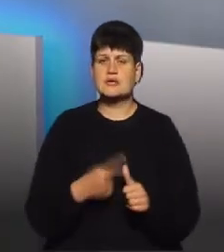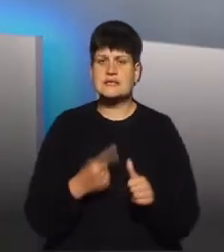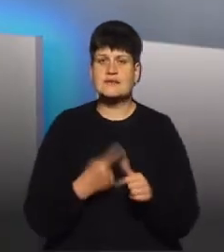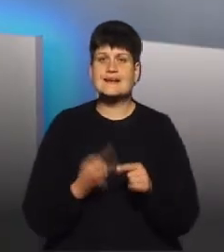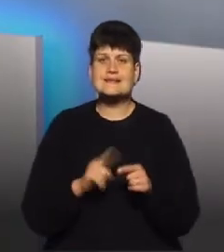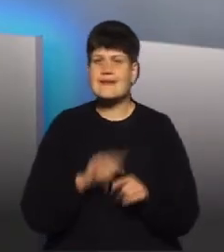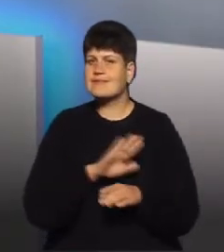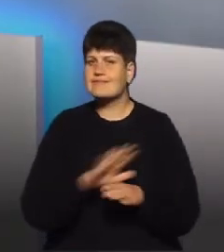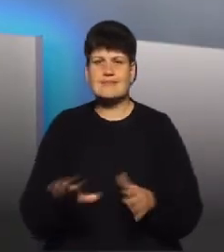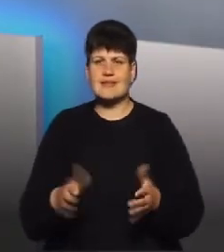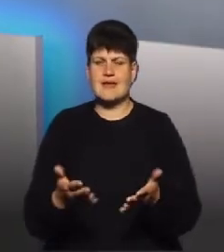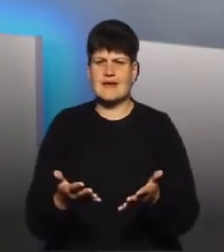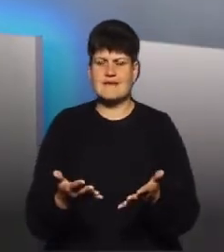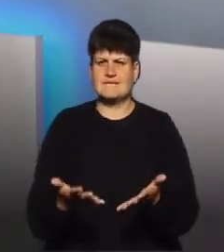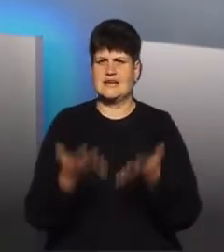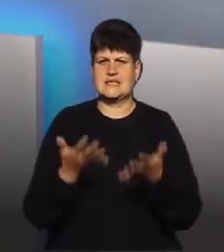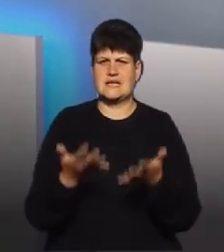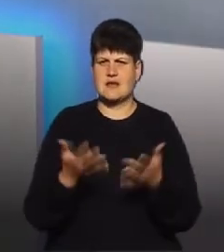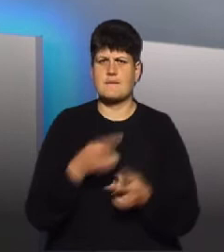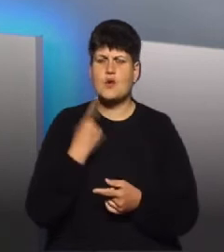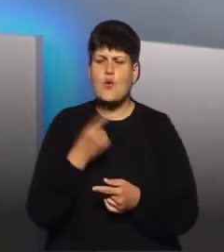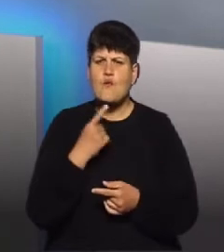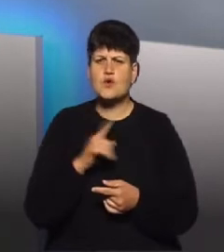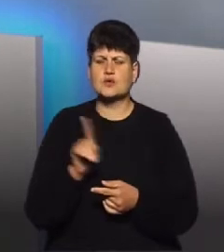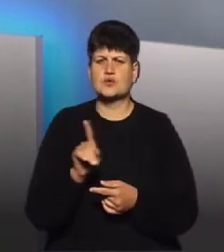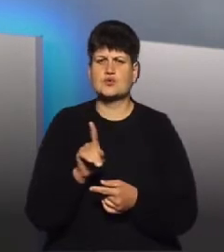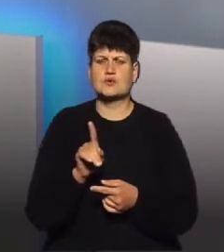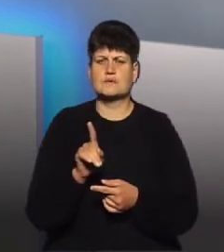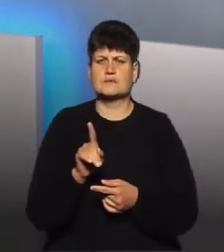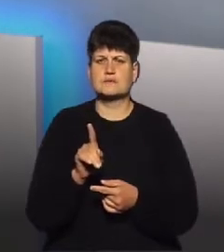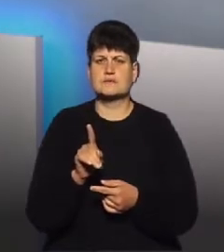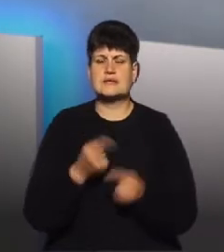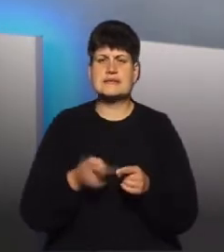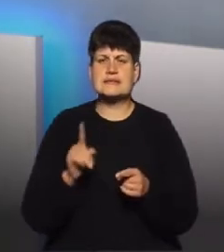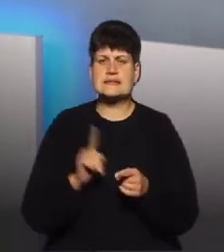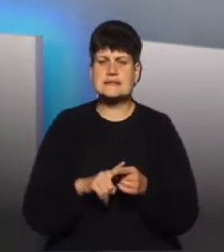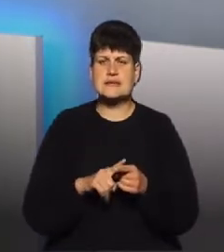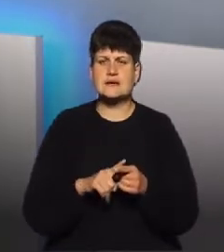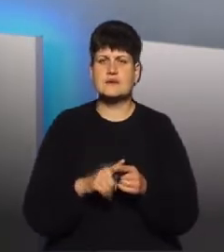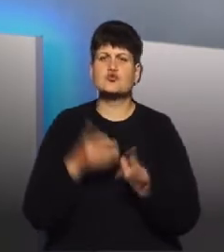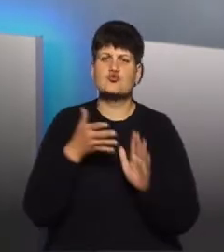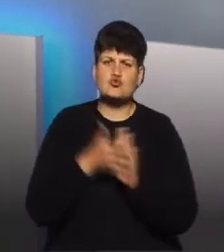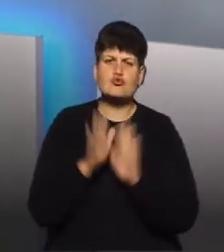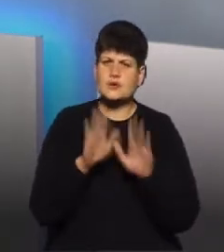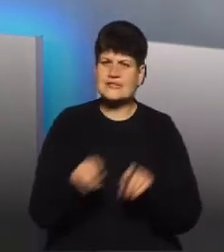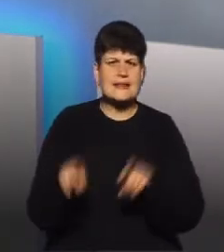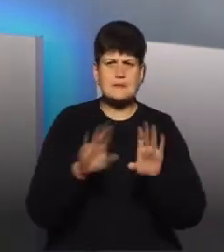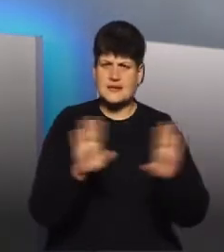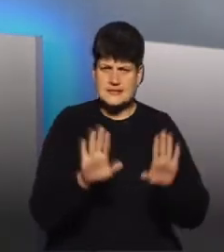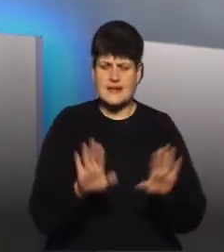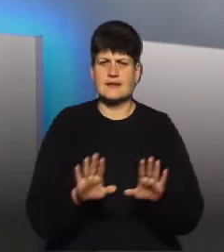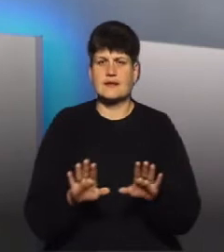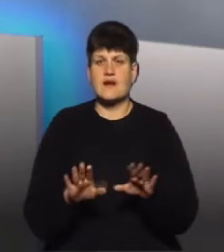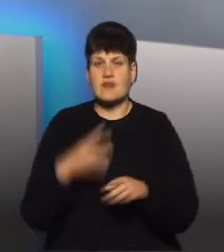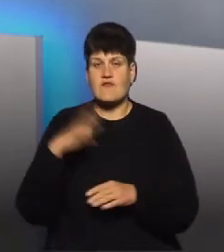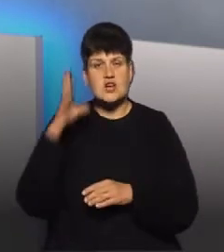називаєте це невизнанням і чому кажете, що це не зрозуміло, що це було не переселення, воно так називалося, так? Але ви вважаєте, що це не було